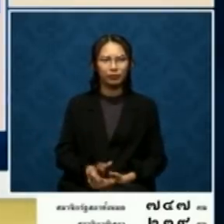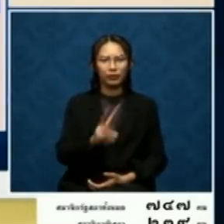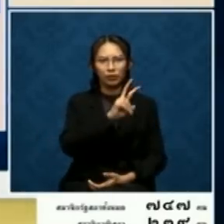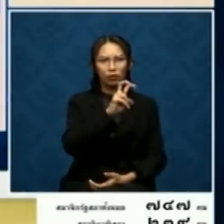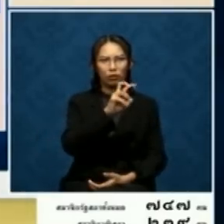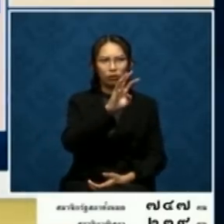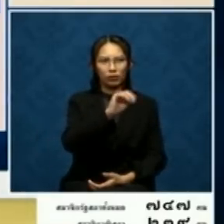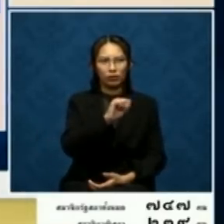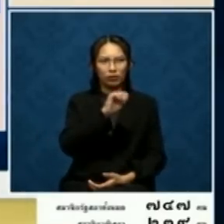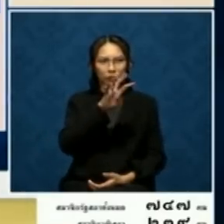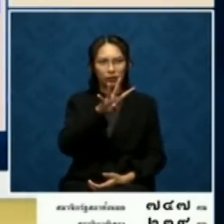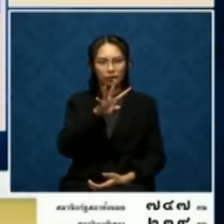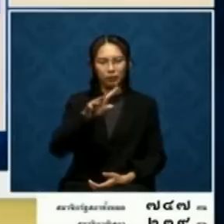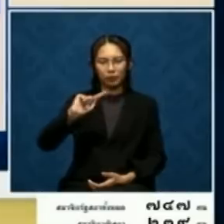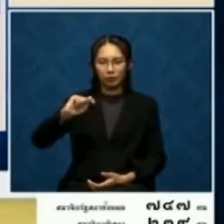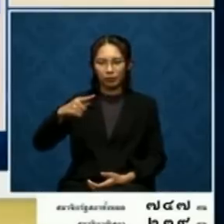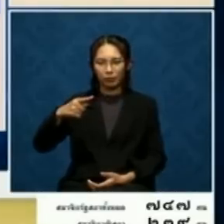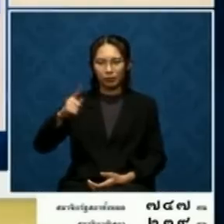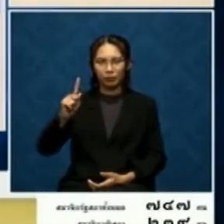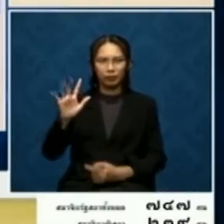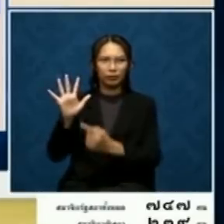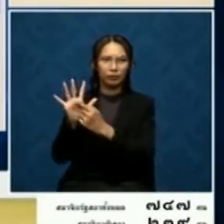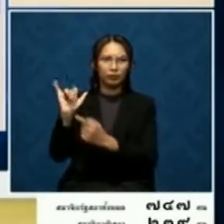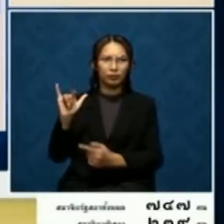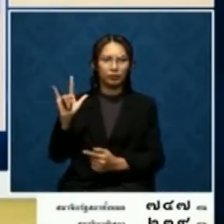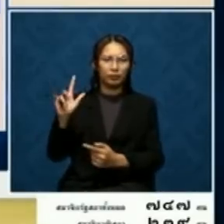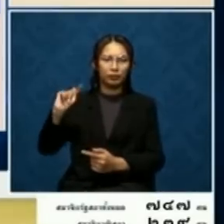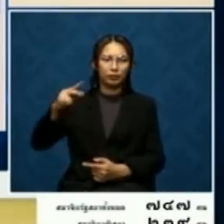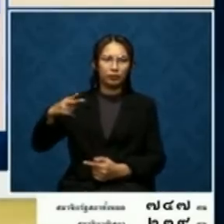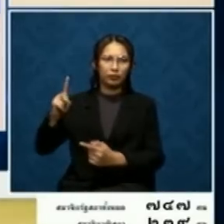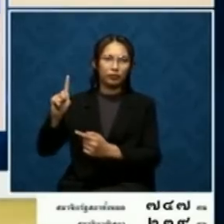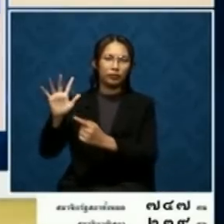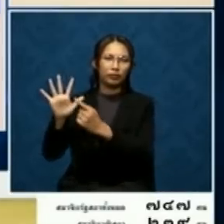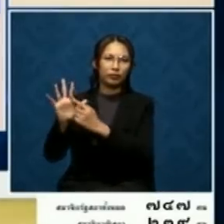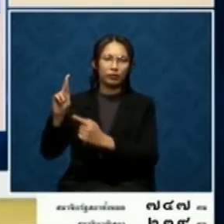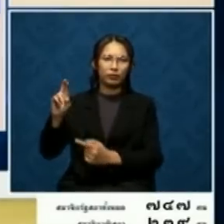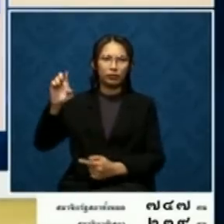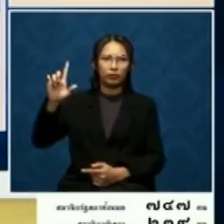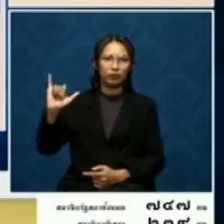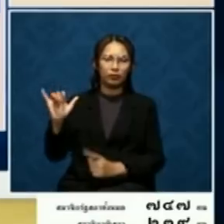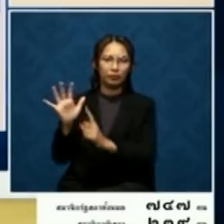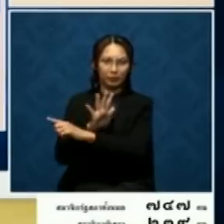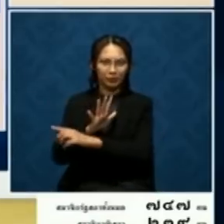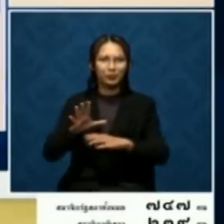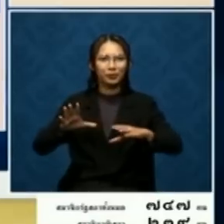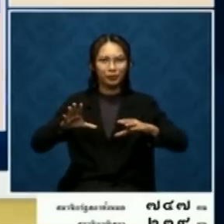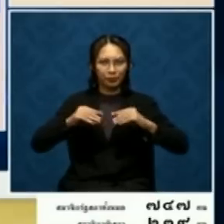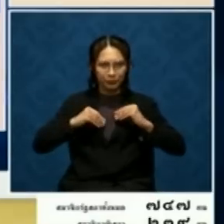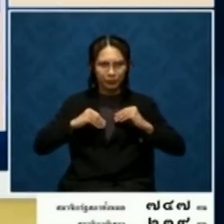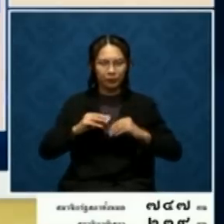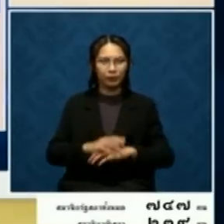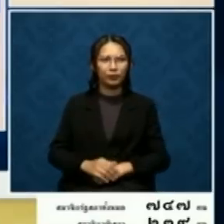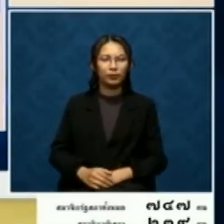เม็ดเงินเรียกว่ายิ่งคราวนี้ถ้าเป็นก้อนใหญ่เนี่ยแล้วรีบคนไปจับใจใช้สอยมันจะเกิด มันเห็นผลเลย มันเกิดกระแสแบบฟู การใช้จ่ายที่มัน